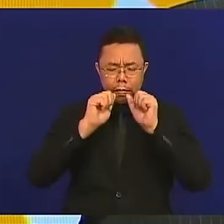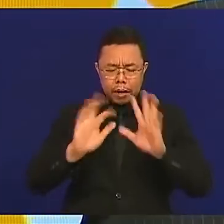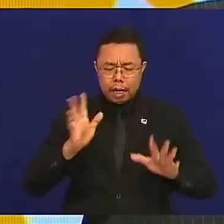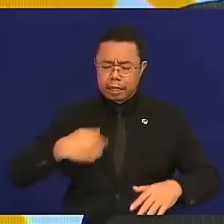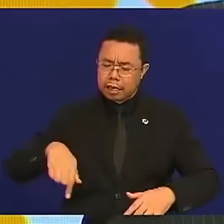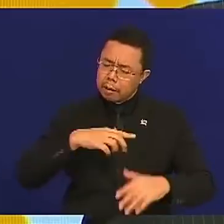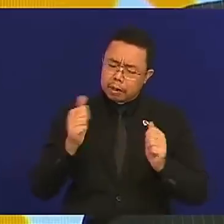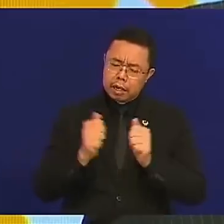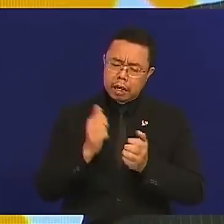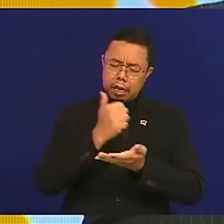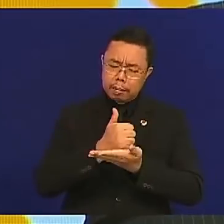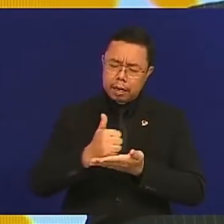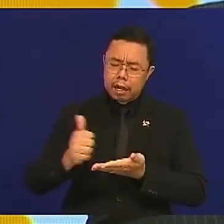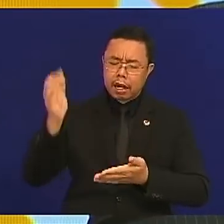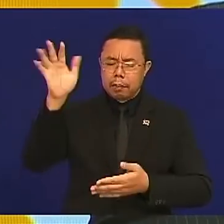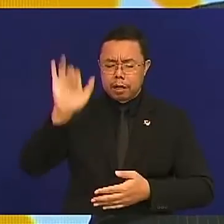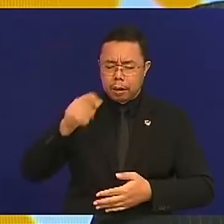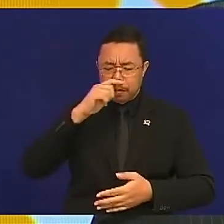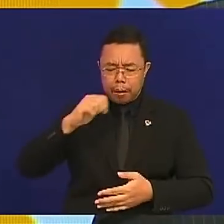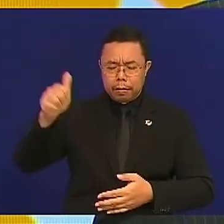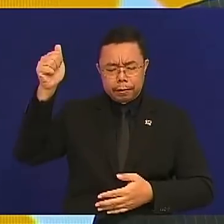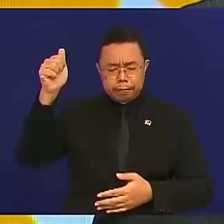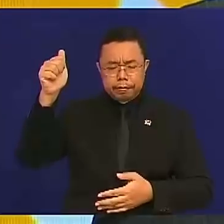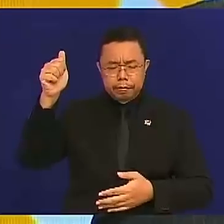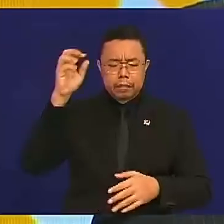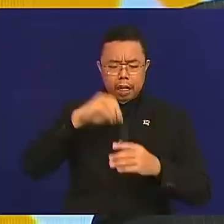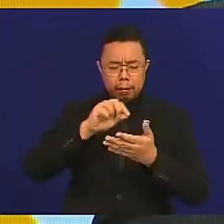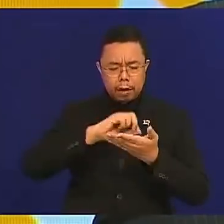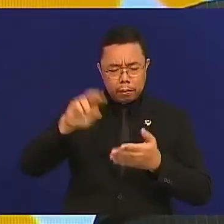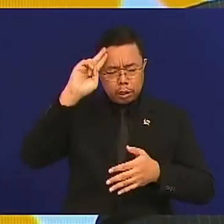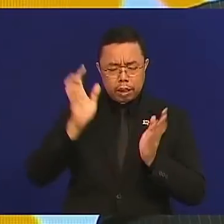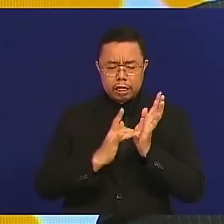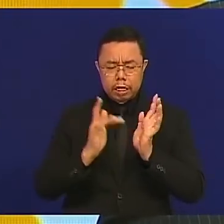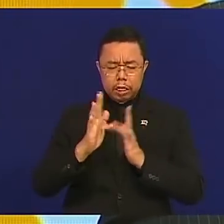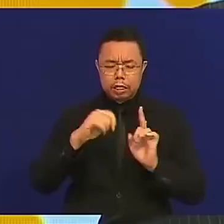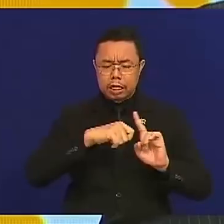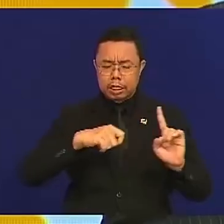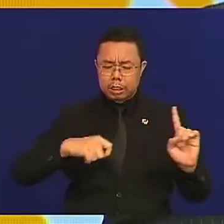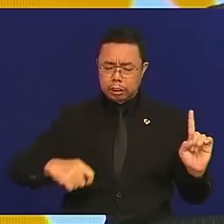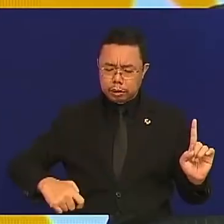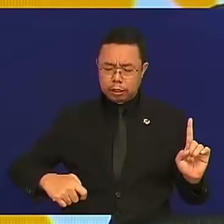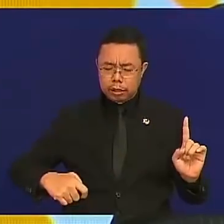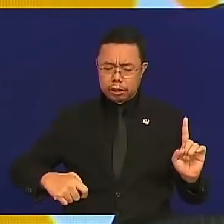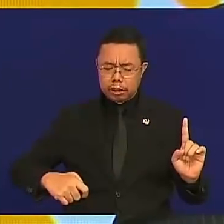Berkati kami dengan kebenaran-Mu, ya Bapa. Dalam nama Tuhan Yesus Kristus,